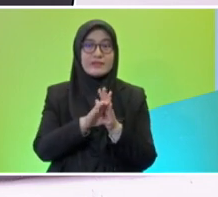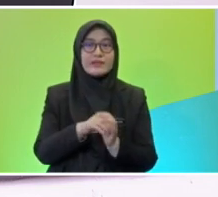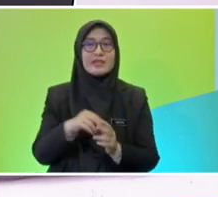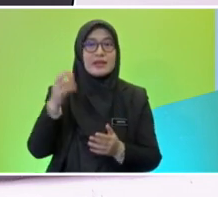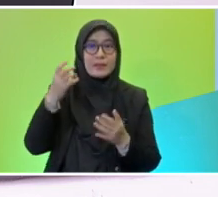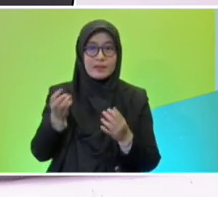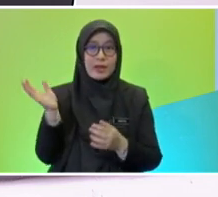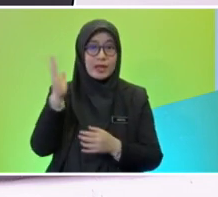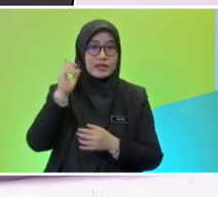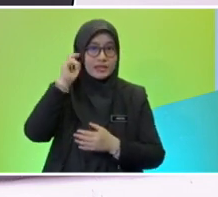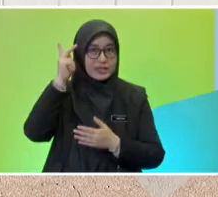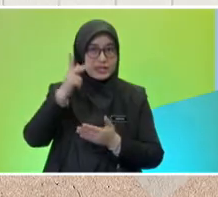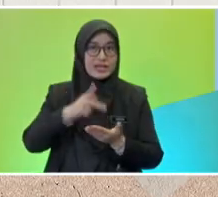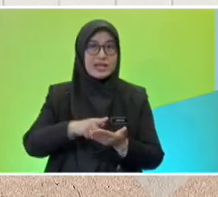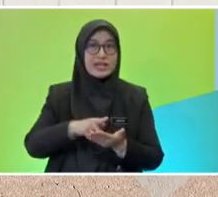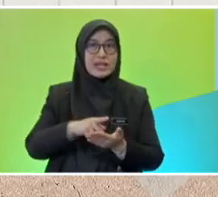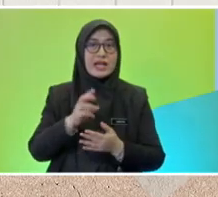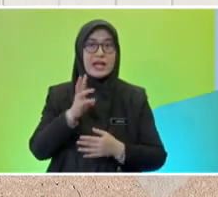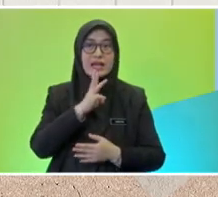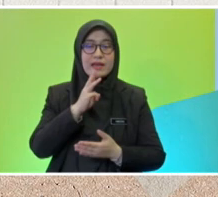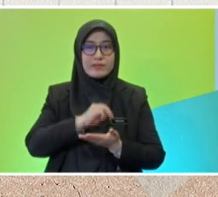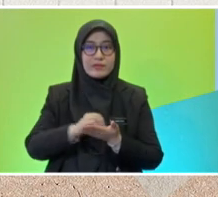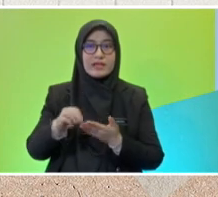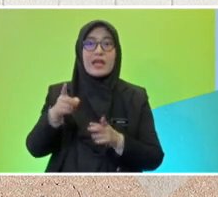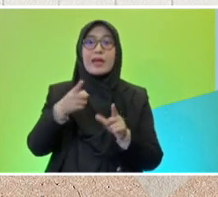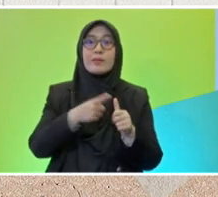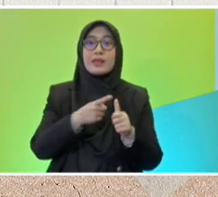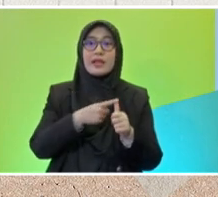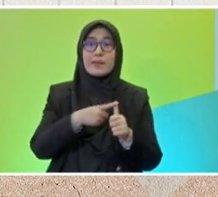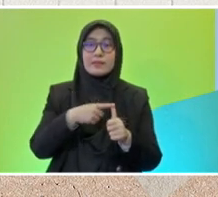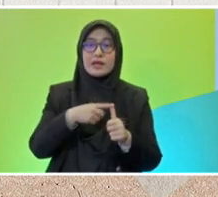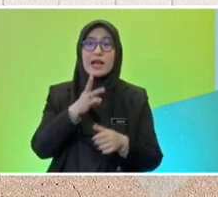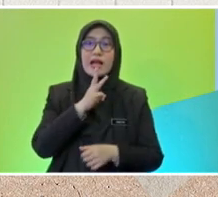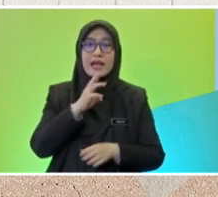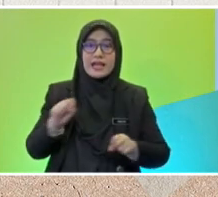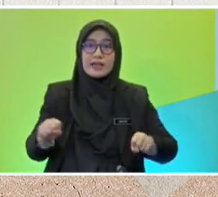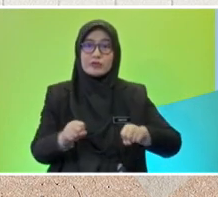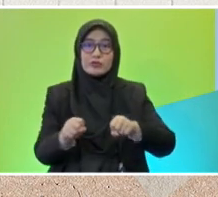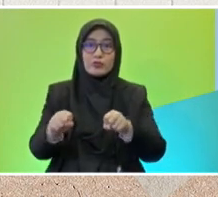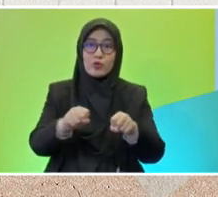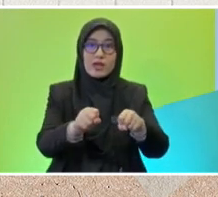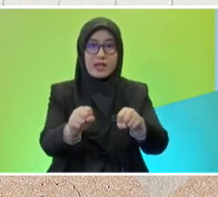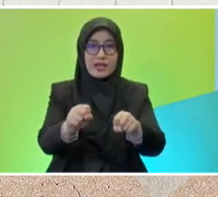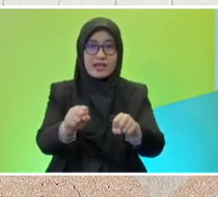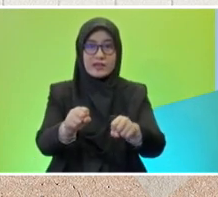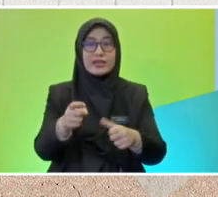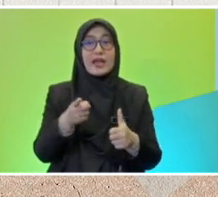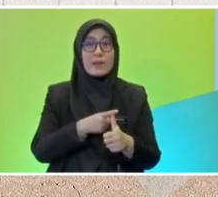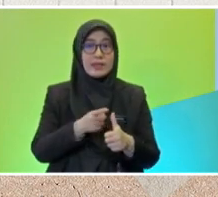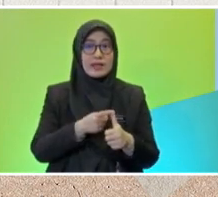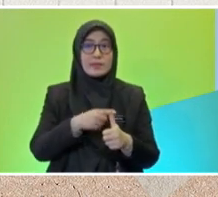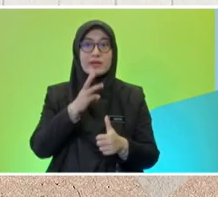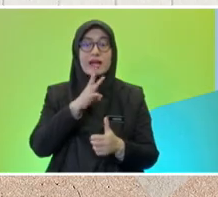pertama adalah air sungai air air sungai yang pertama adalah air